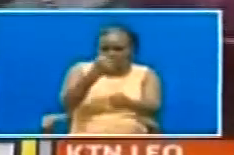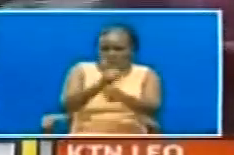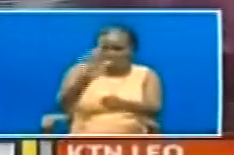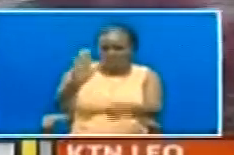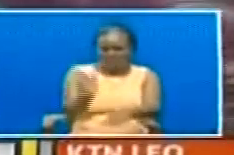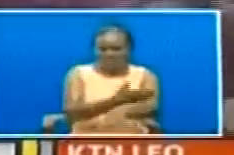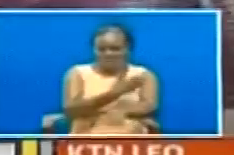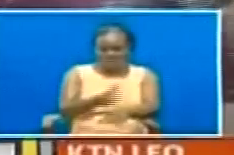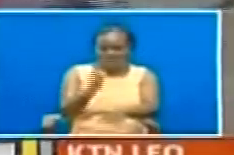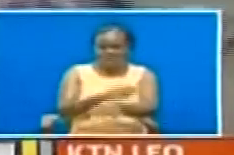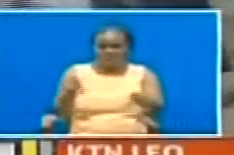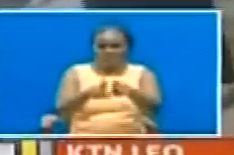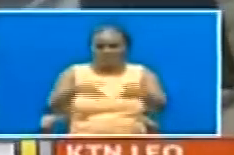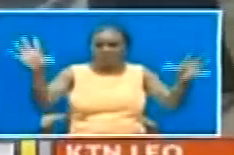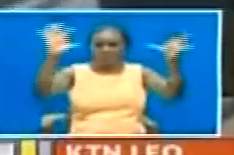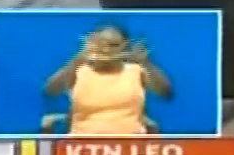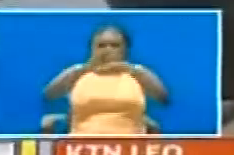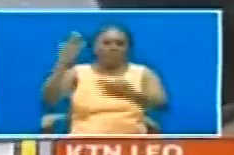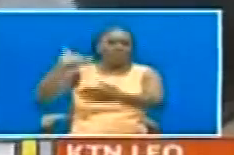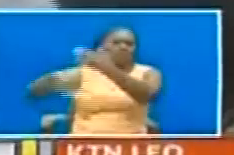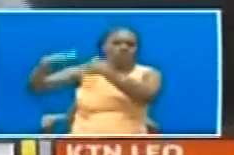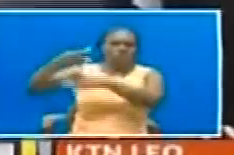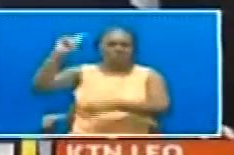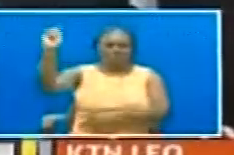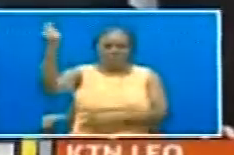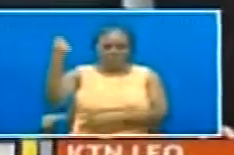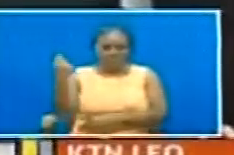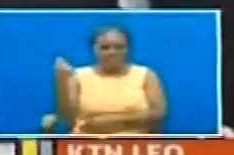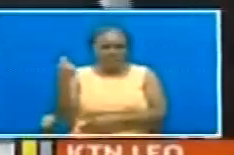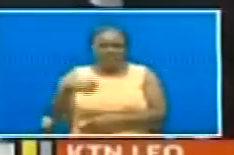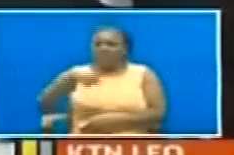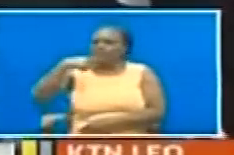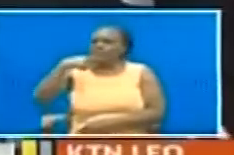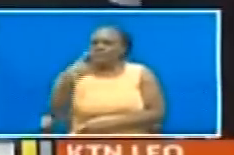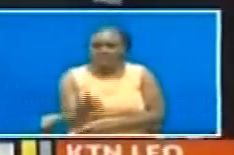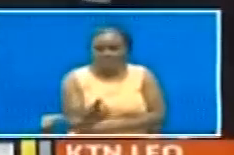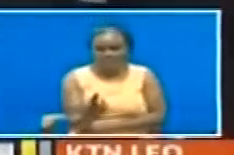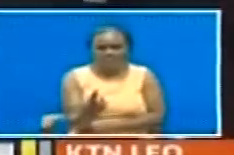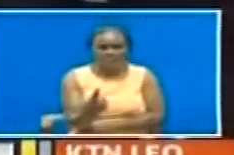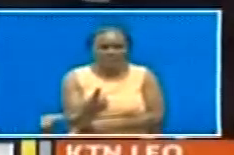nyimbo zinazofungamanishwa na historia ya taifa. Akasema